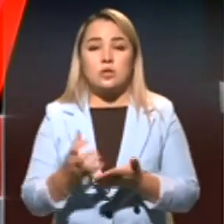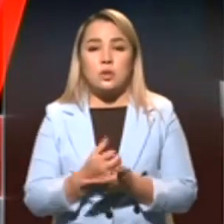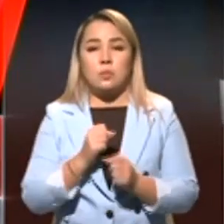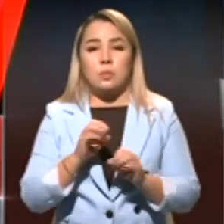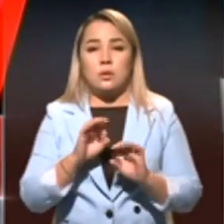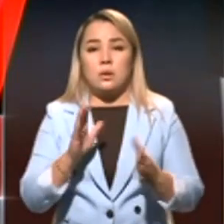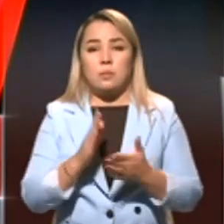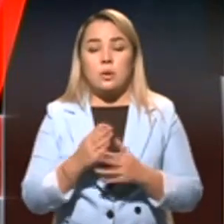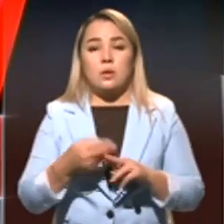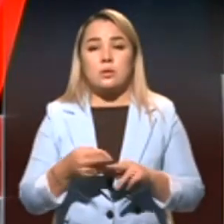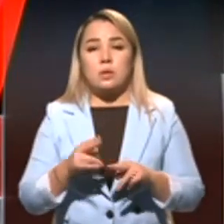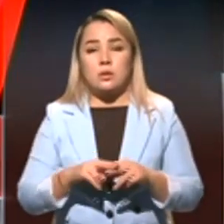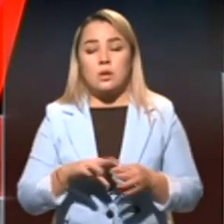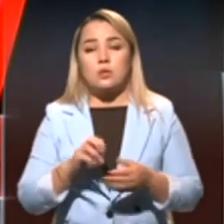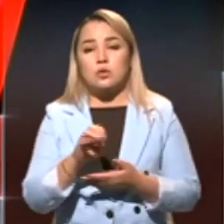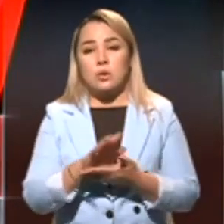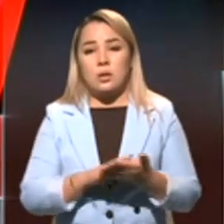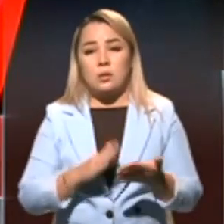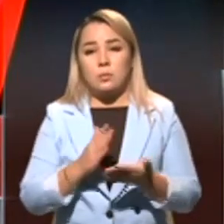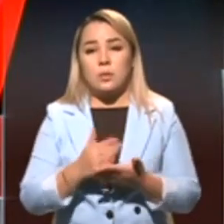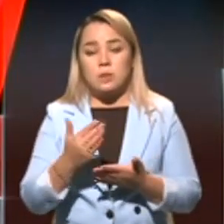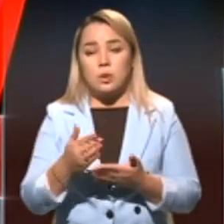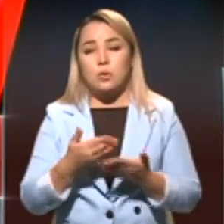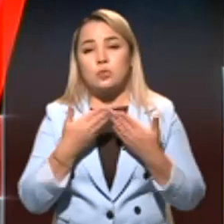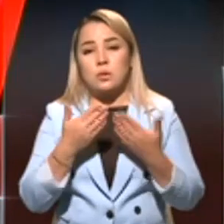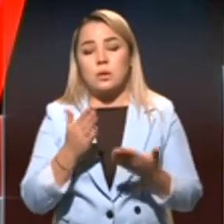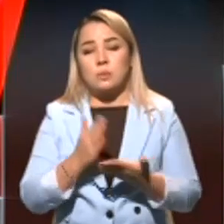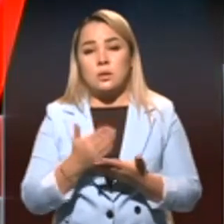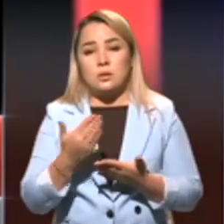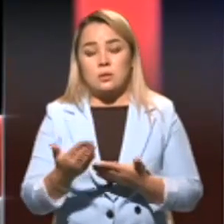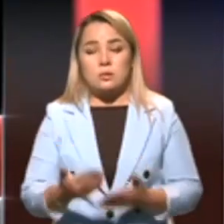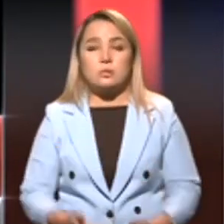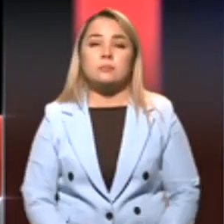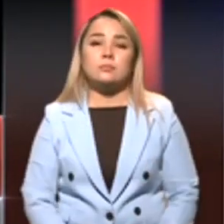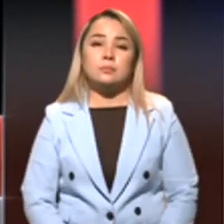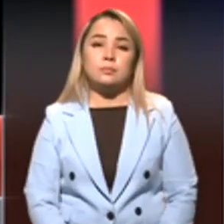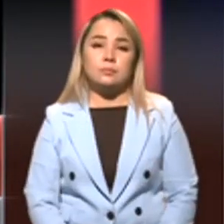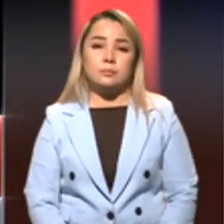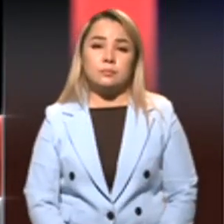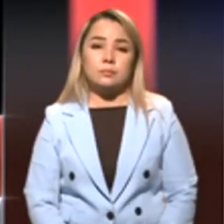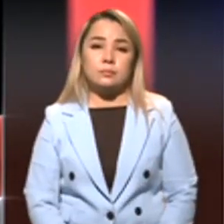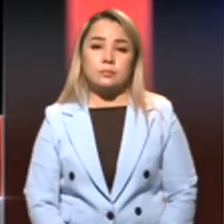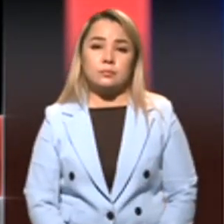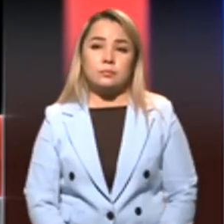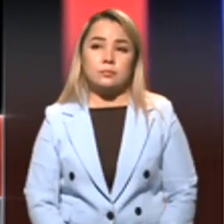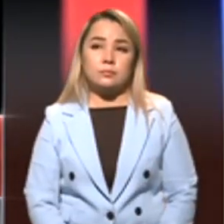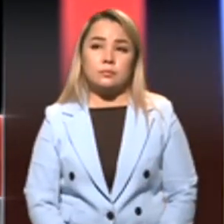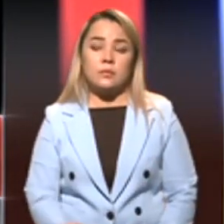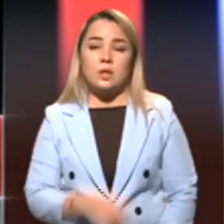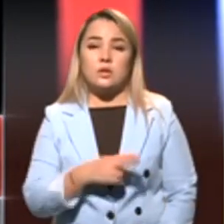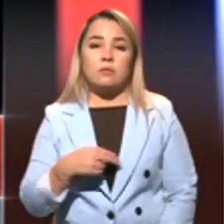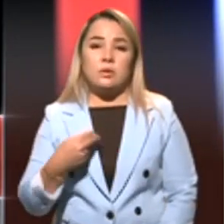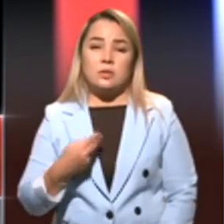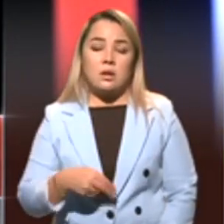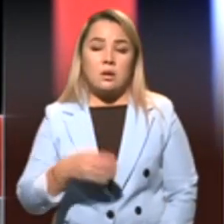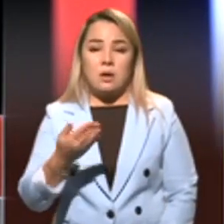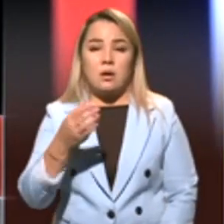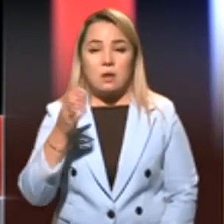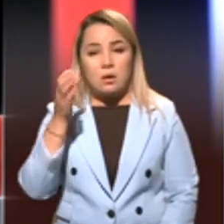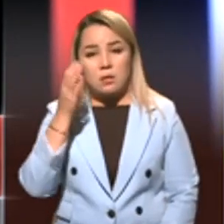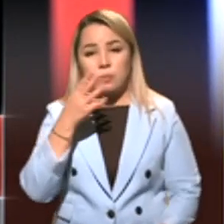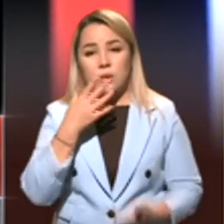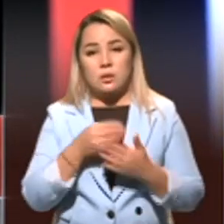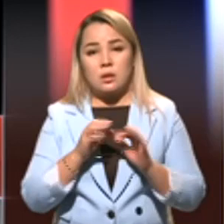деп айтуға болады, яғни жалғасы болып жатыр, оның сұраныс бар деген сөз. Рахмет. Швейцариялық ғалым, теолог